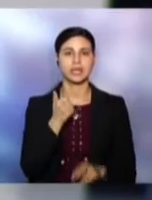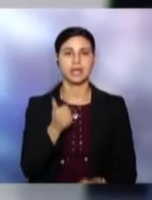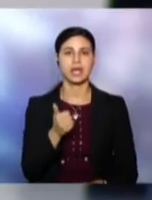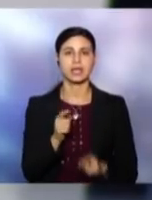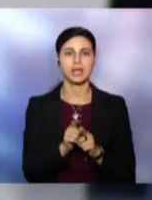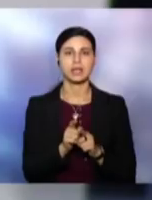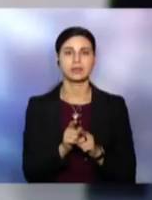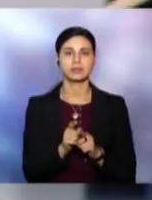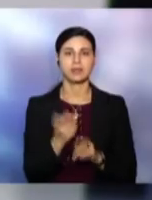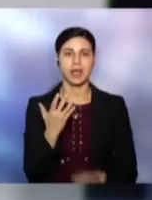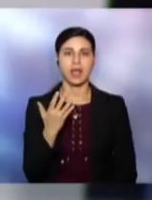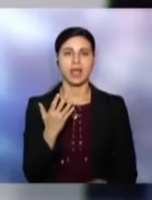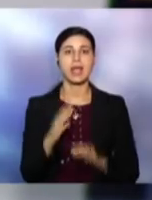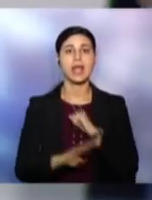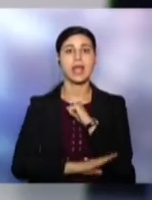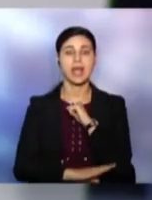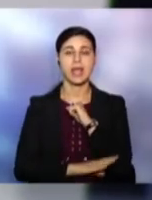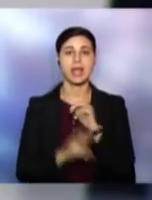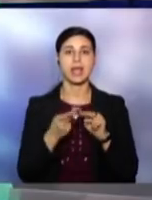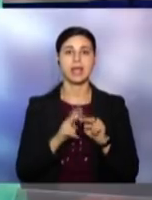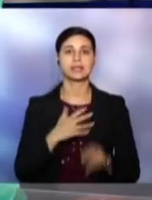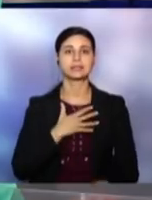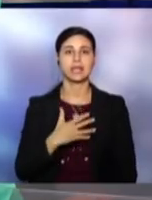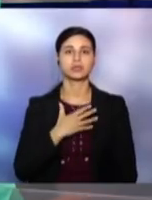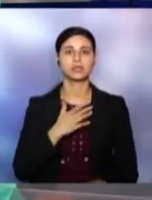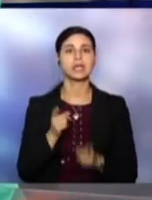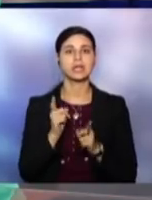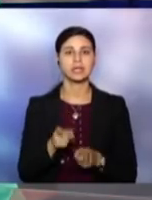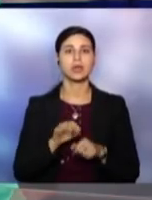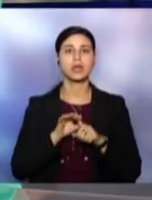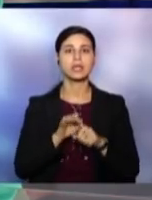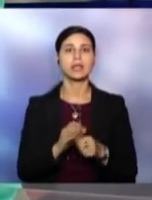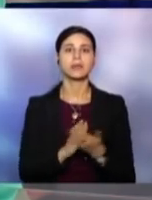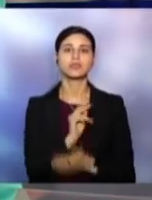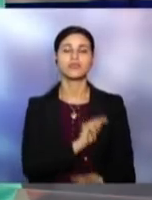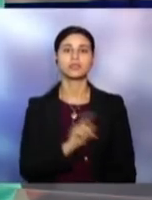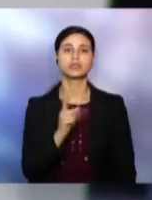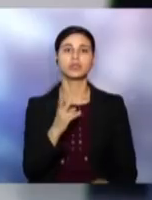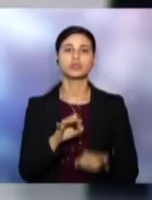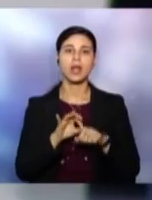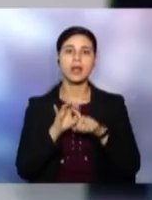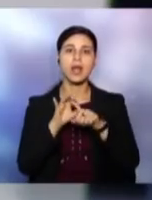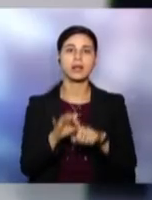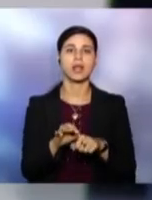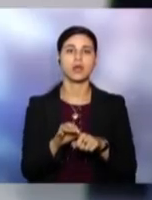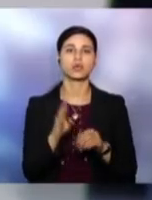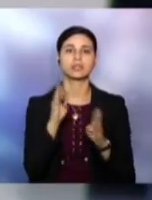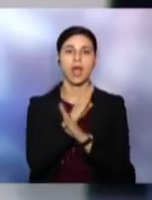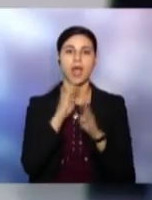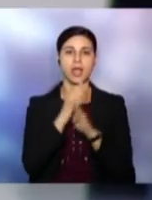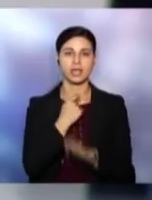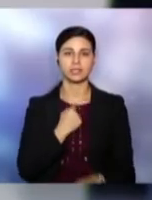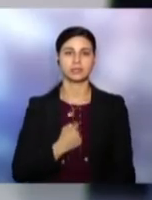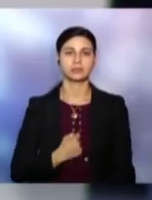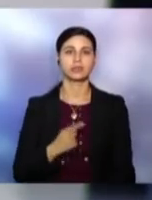ეს არის მაგისტრალური, ეს არის ხე სასუნთქი, რომელიც რეალურად ატარებს ფუნქციას, რომ გაატაროს აერი იმისთვის, აი